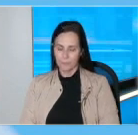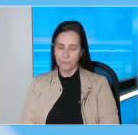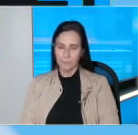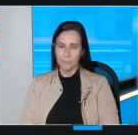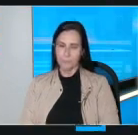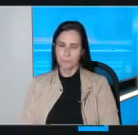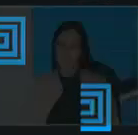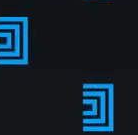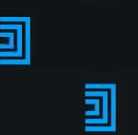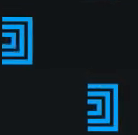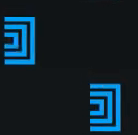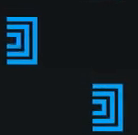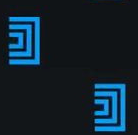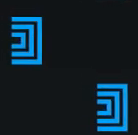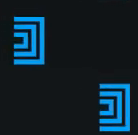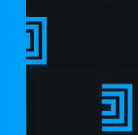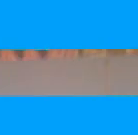רבה.